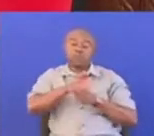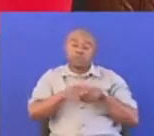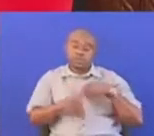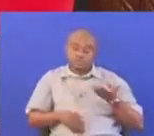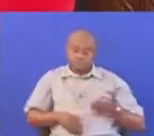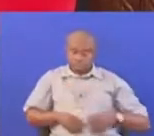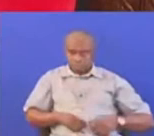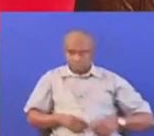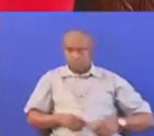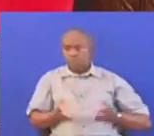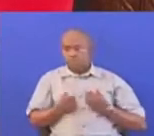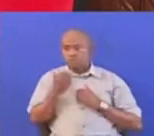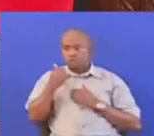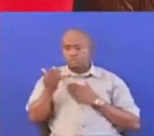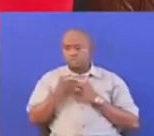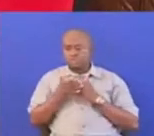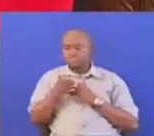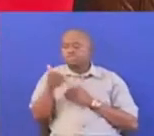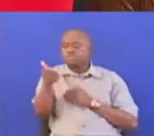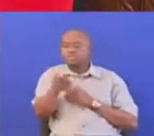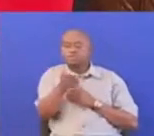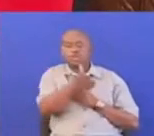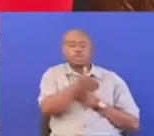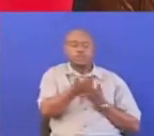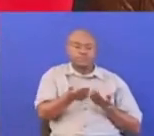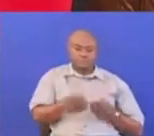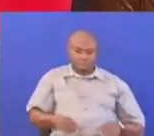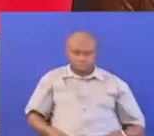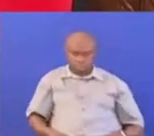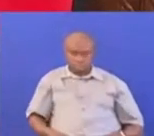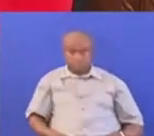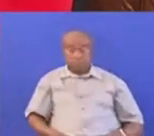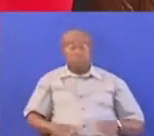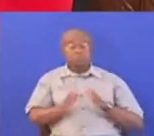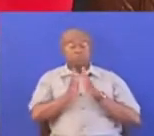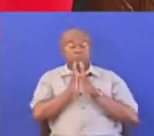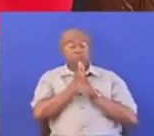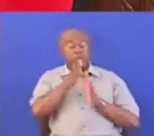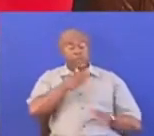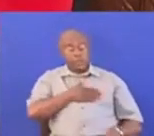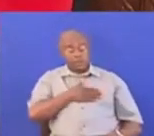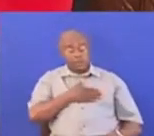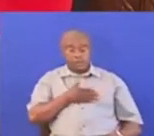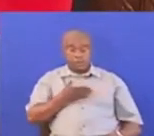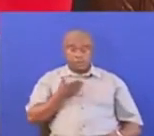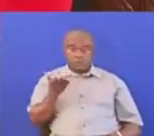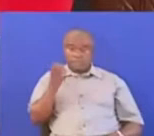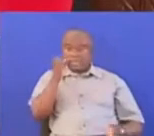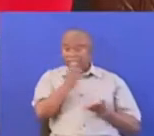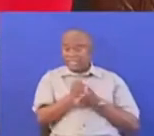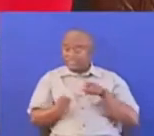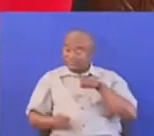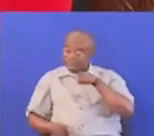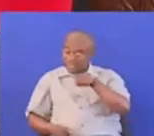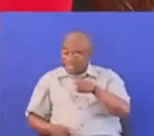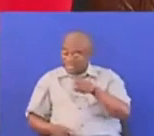pia kuuza hata kwa nchi za jirani. Ombi langu Mheshimiwa Spika kwenye azimio hili la Ruaha,